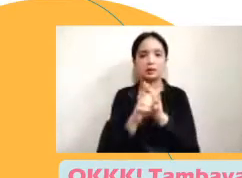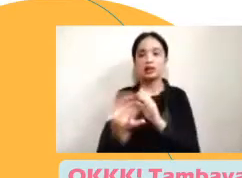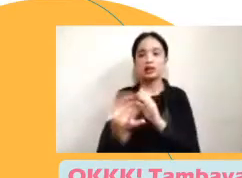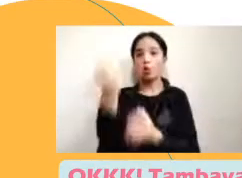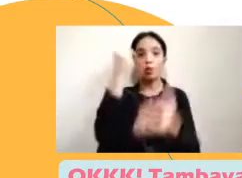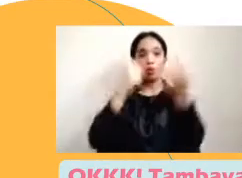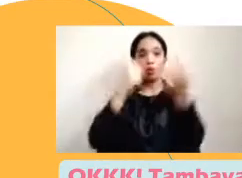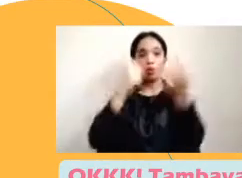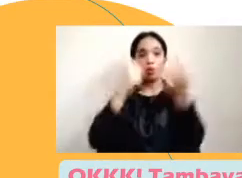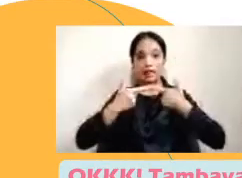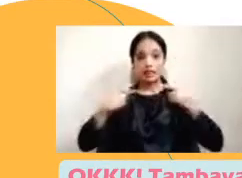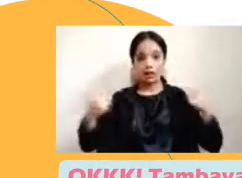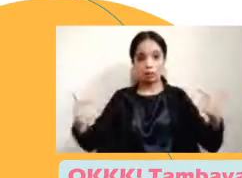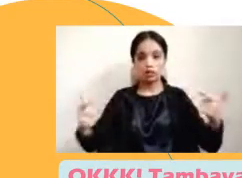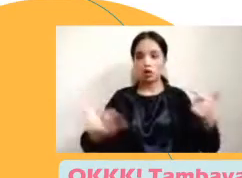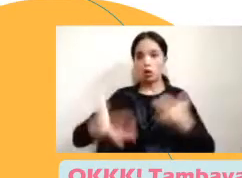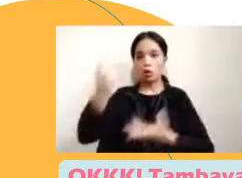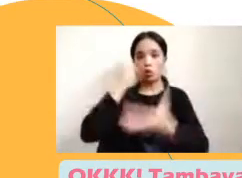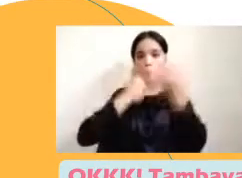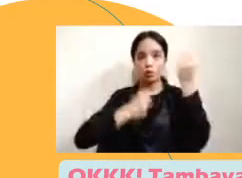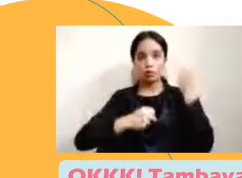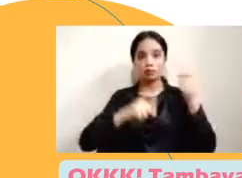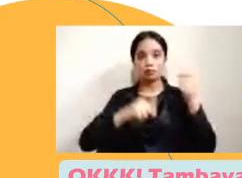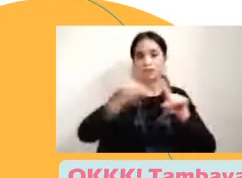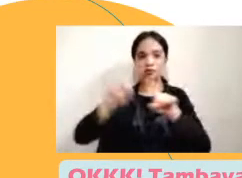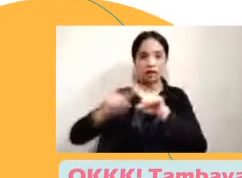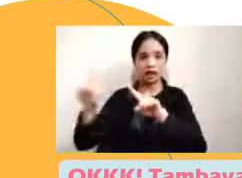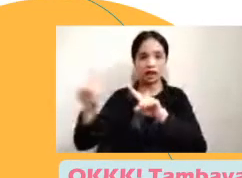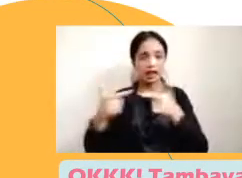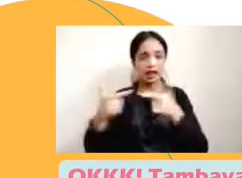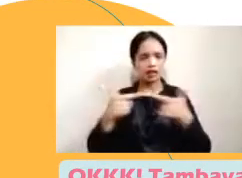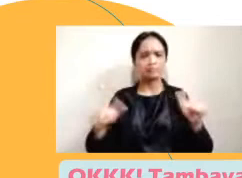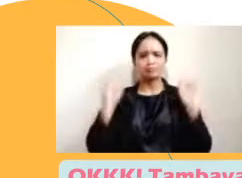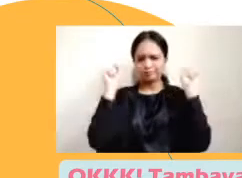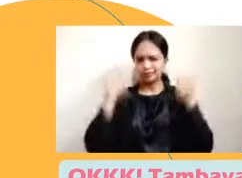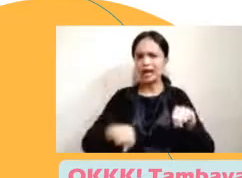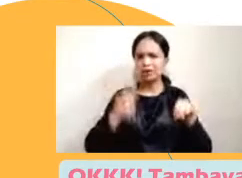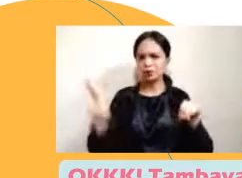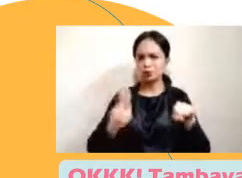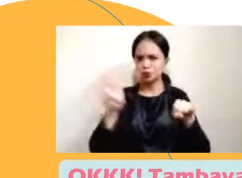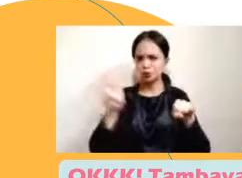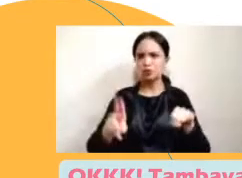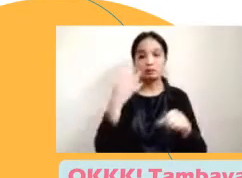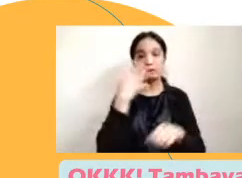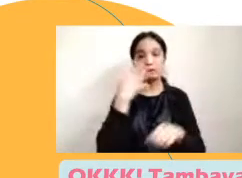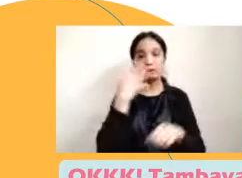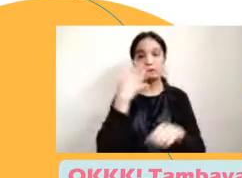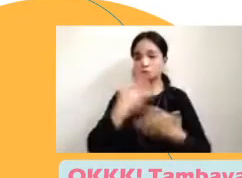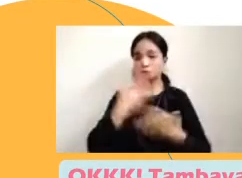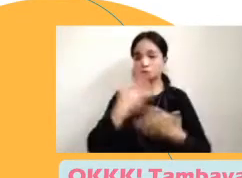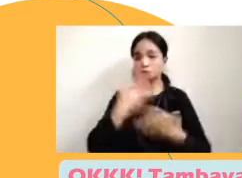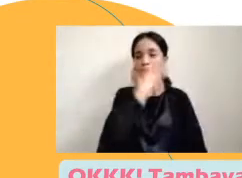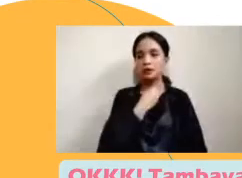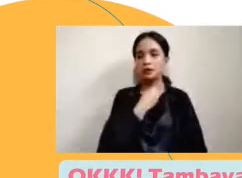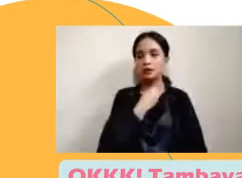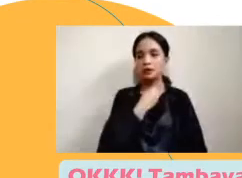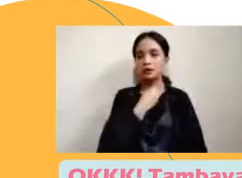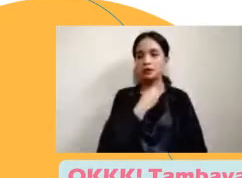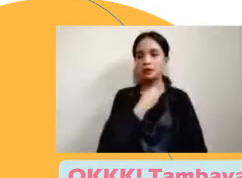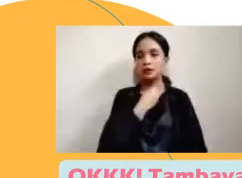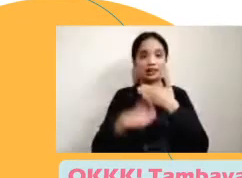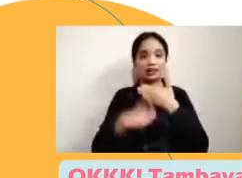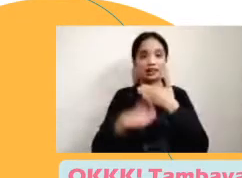di ba? In your dialect. Sige, gamitin niyo yan para masaya. Mas masaya yun. Okay. So, after nito, after ng